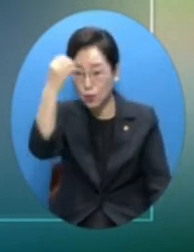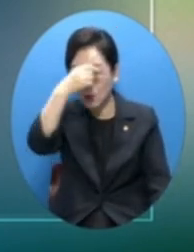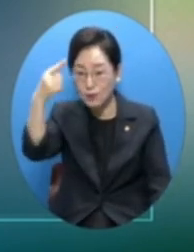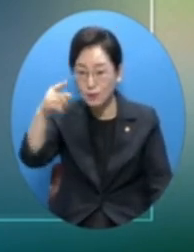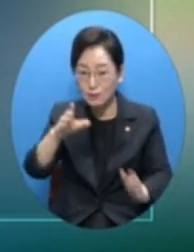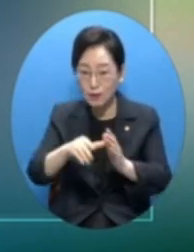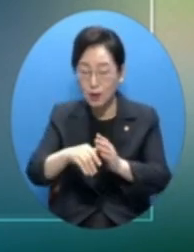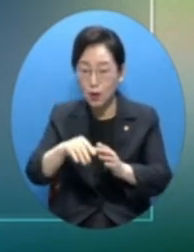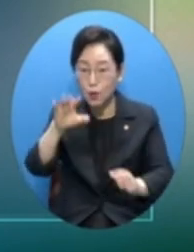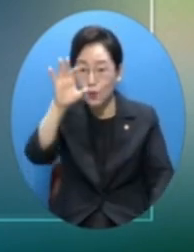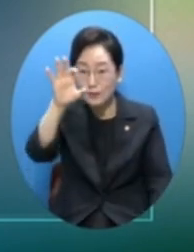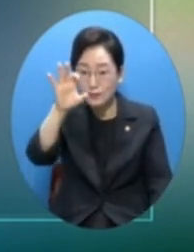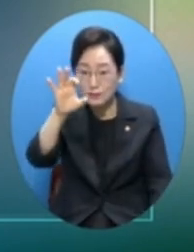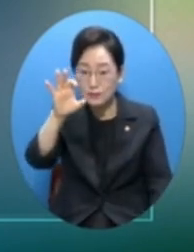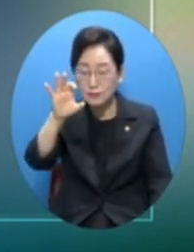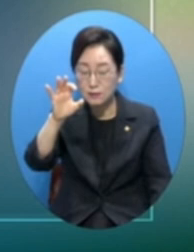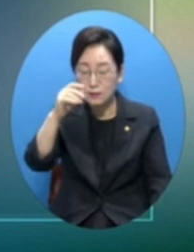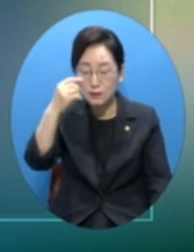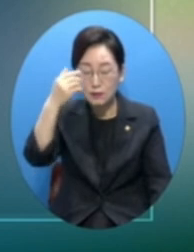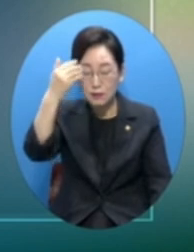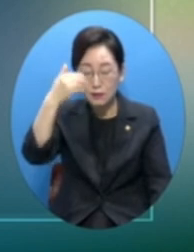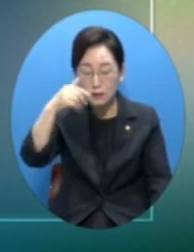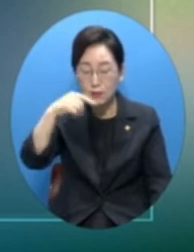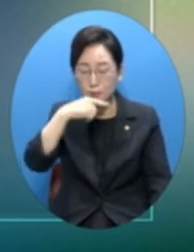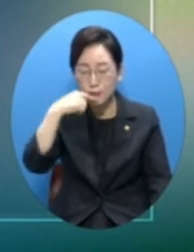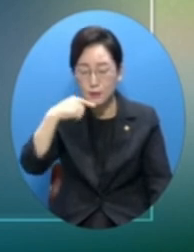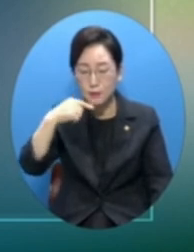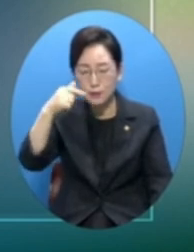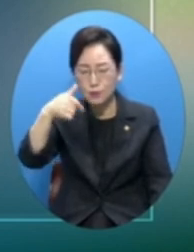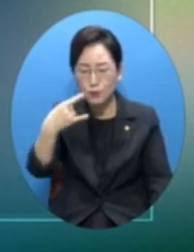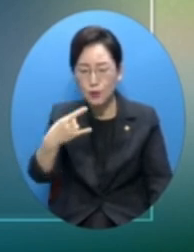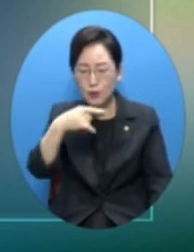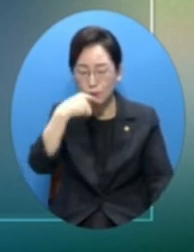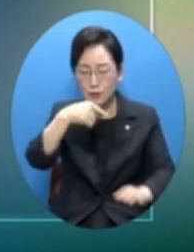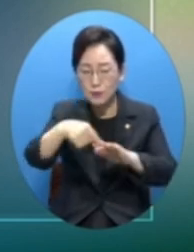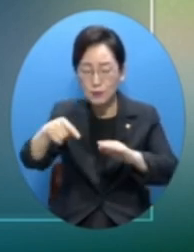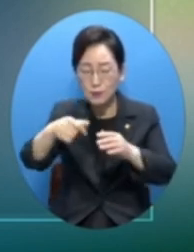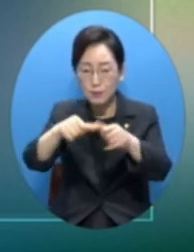뇌출혈로 쓰러졌습니다. 그런데 여러분, 누가